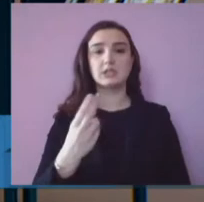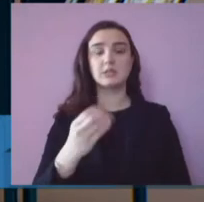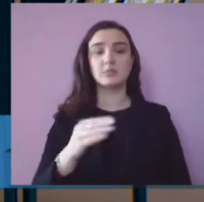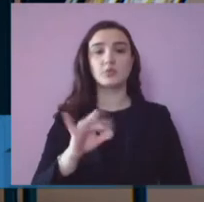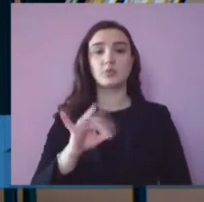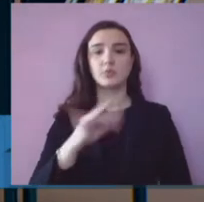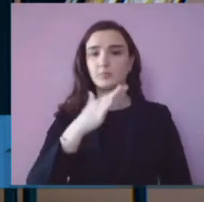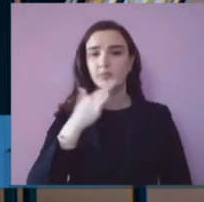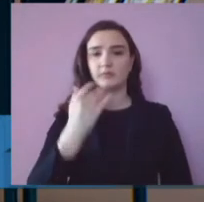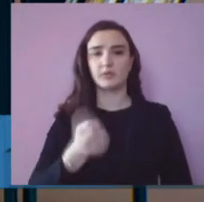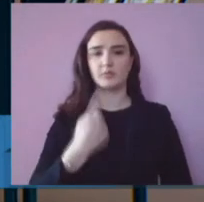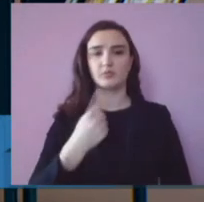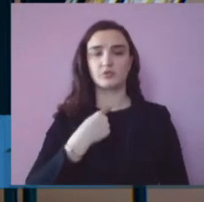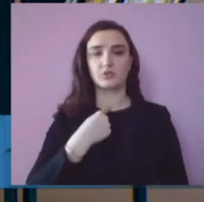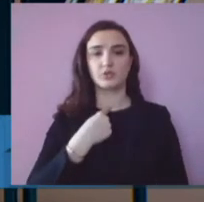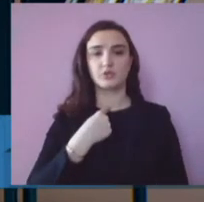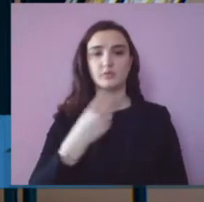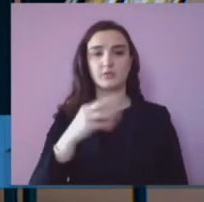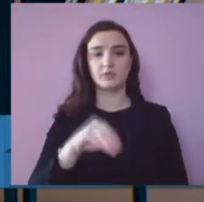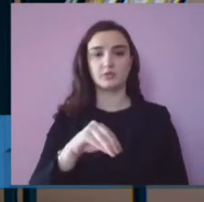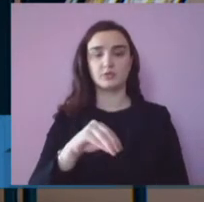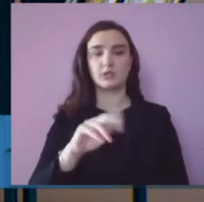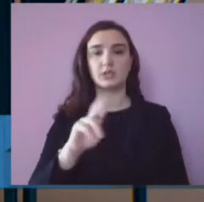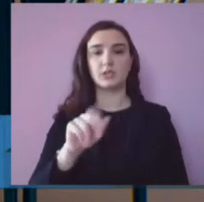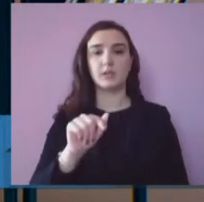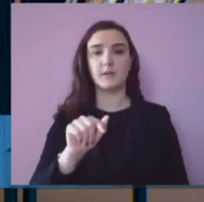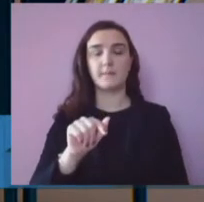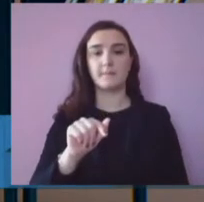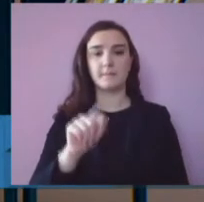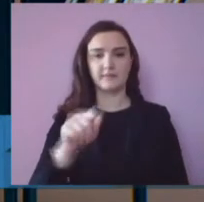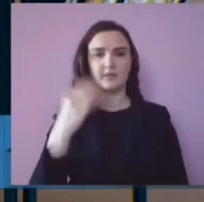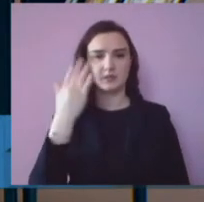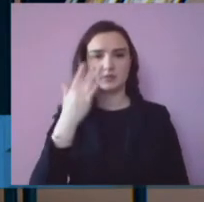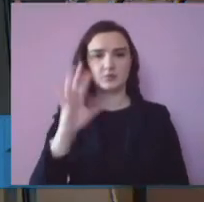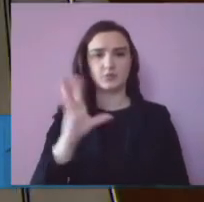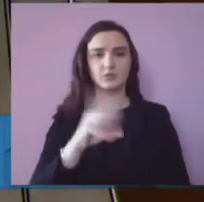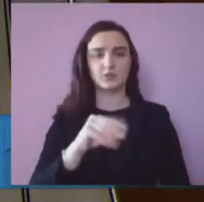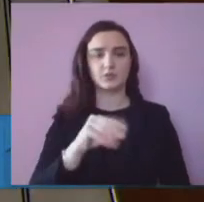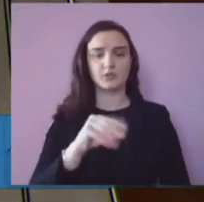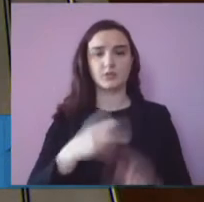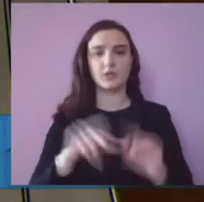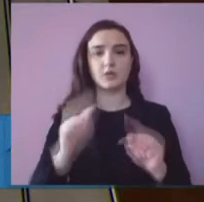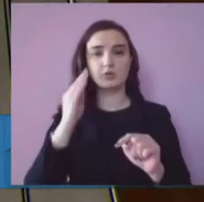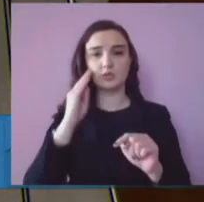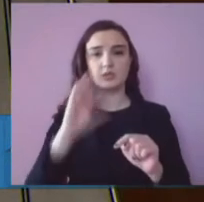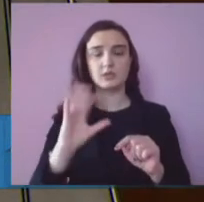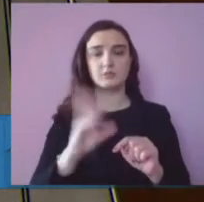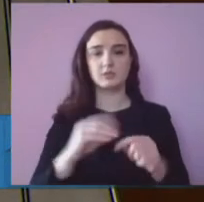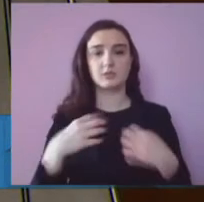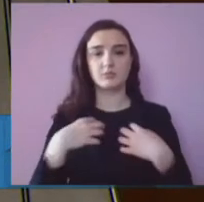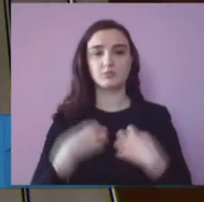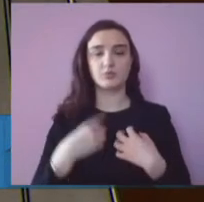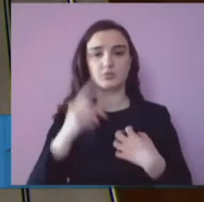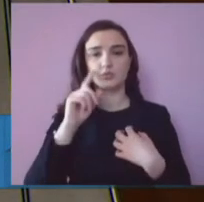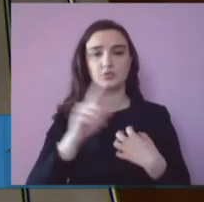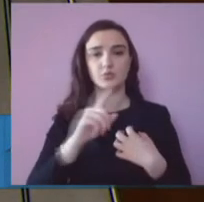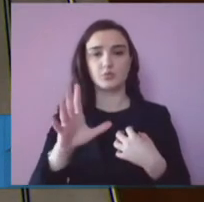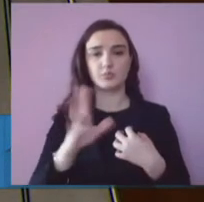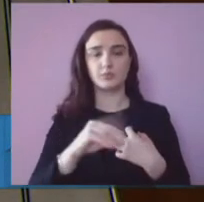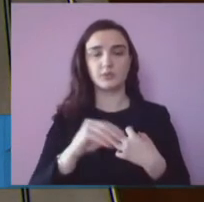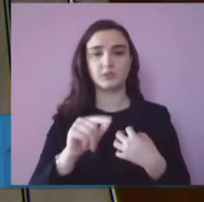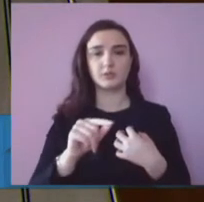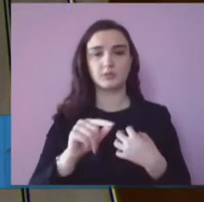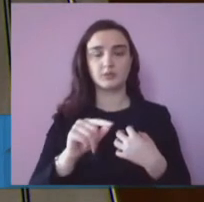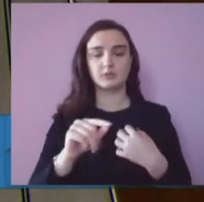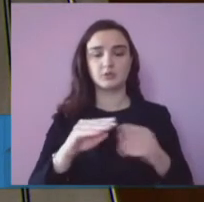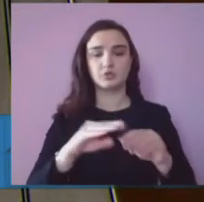აღმოჩნდა ფარისებრ ჯირკვალში. და თქვენ წარმოიდგინეთ, ამ ხრივ სამწუხაროდ ცნობილი ფილტვის ქსოვილზე